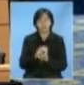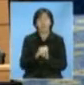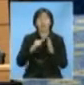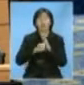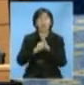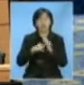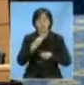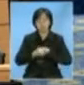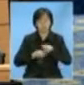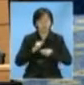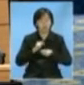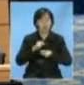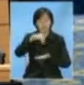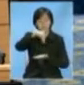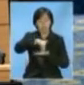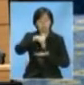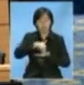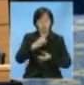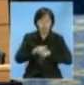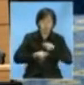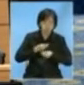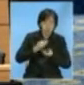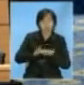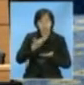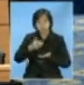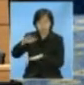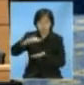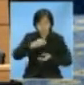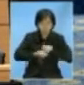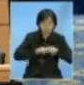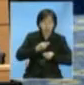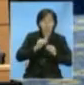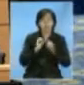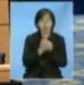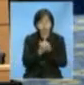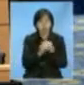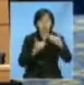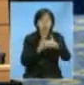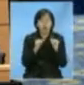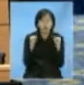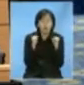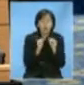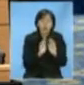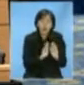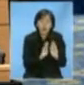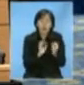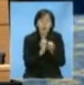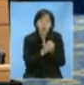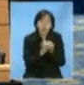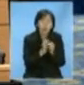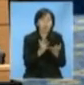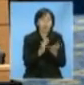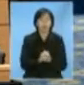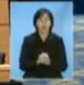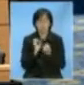มไม่มีตลาดกลางซื้อขายไม่มีห้องแช่แข็งแช่เย็นผลไม้บ้านผมเลยทั้ง